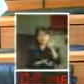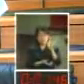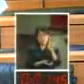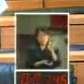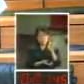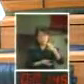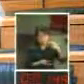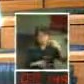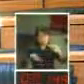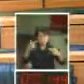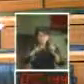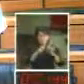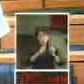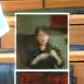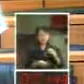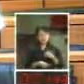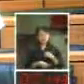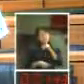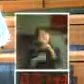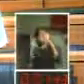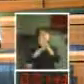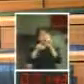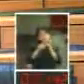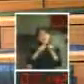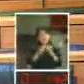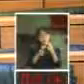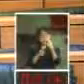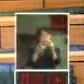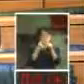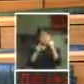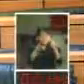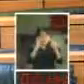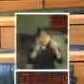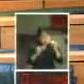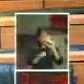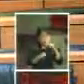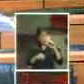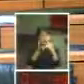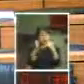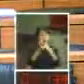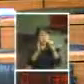328กล้องถามว่าเหมือนตาสับปะรดไปทำมุมไหนก็น่าจะจับได้นะครับ